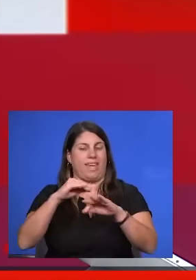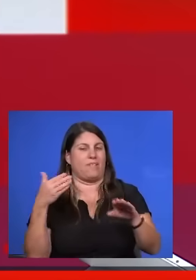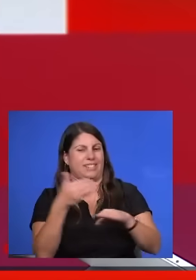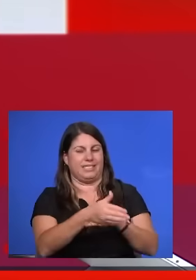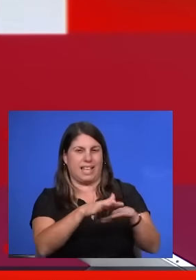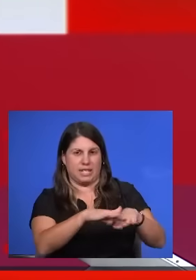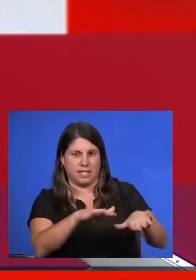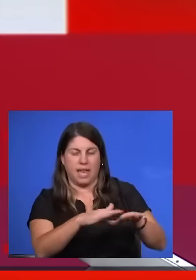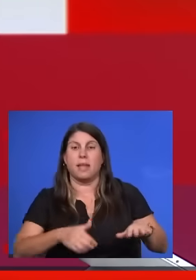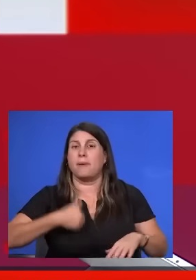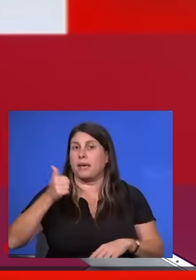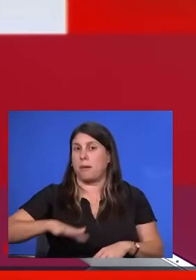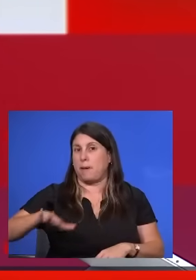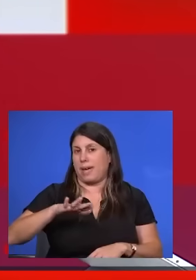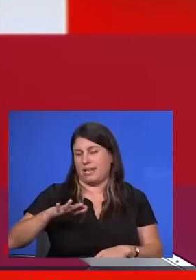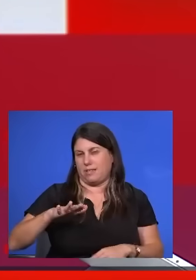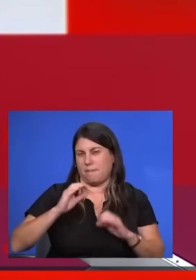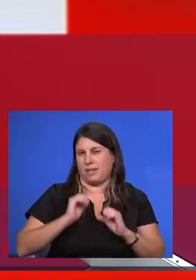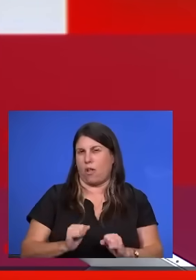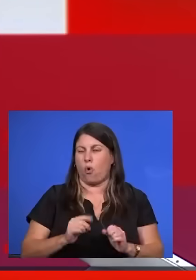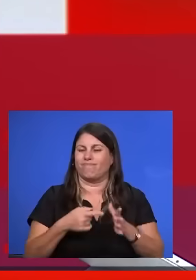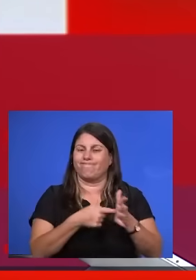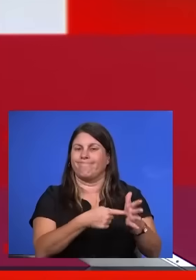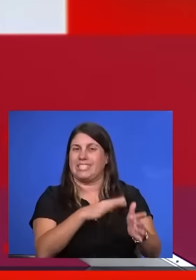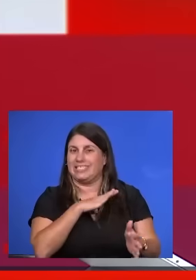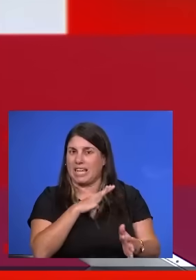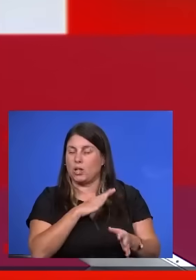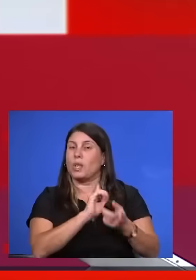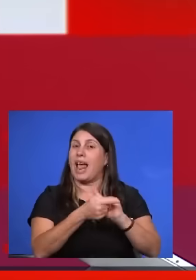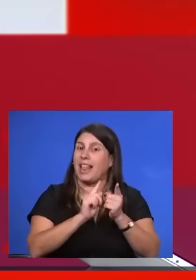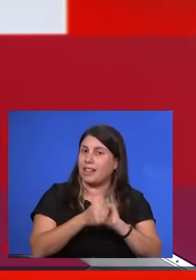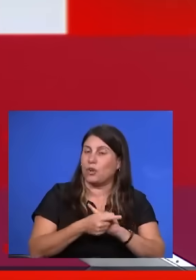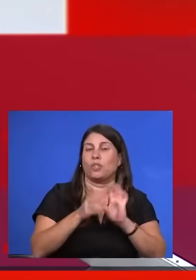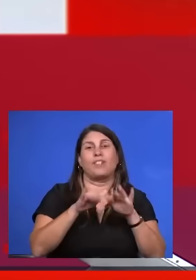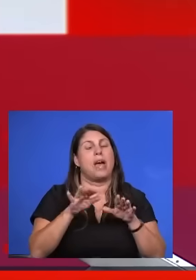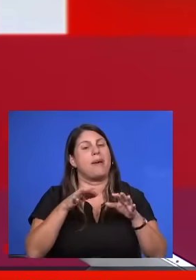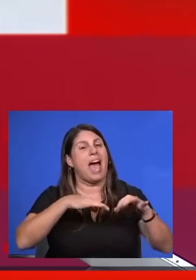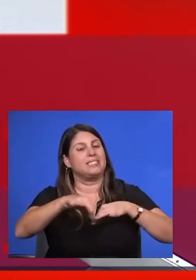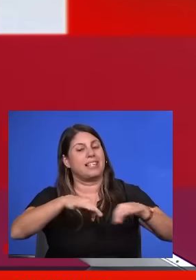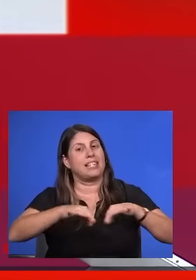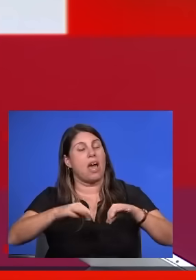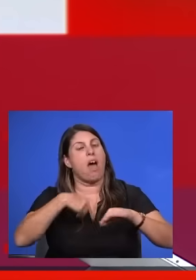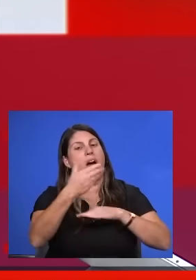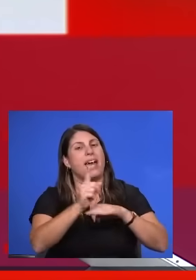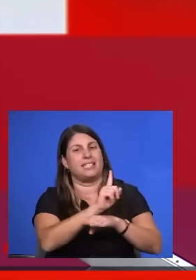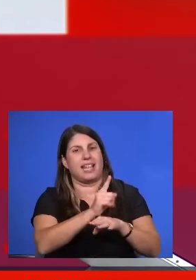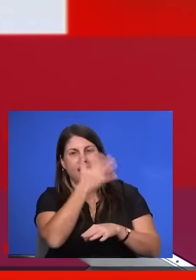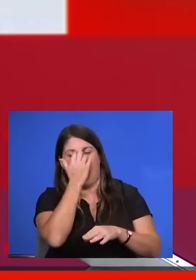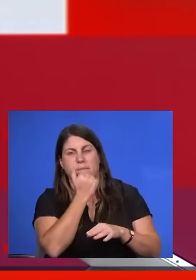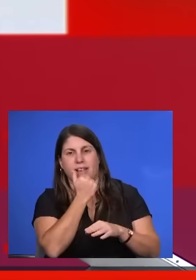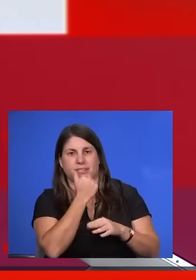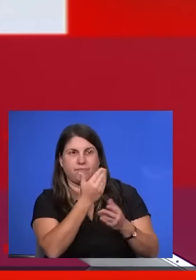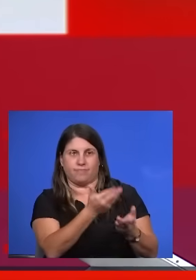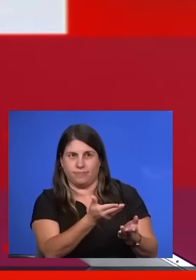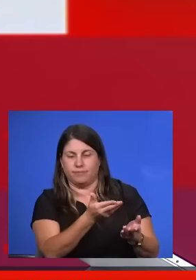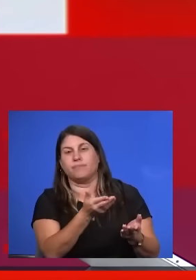הביטחון לשעבר מסרטטים את הסכנות, האלטרנטיבות והאסטרטגיה שאחרי עידן חמאס ברצועה. אורן אהרוני דיבר עם יאיר